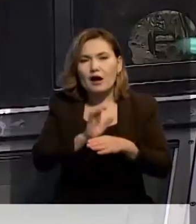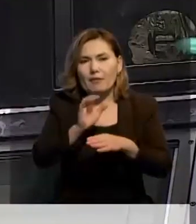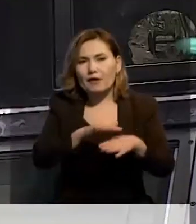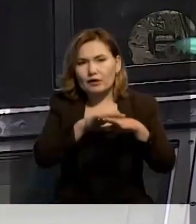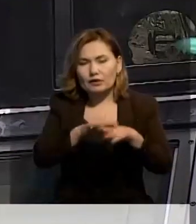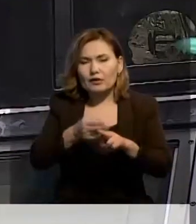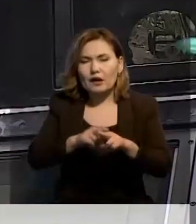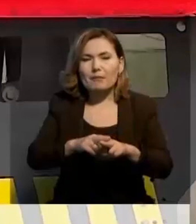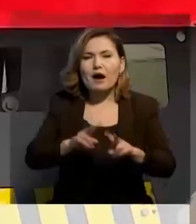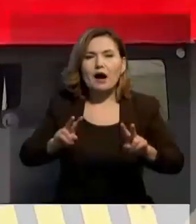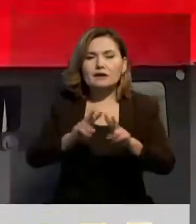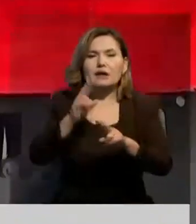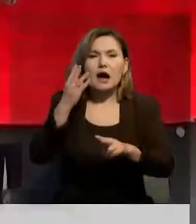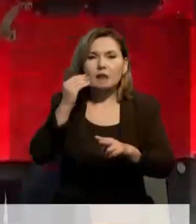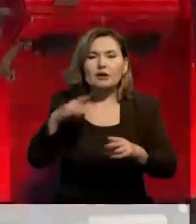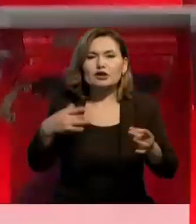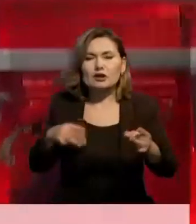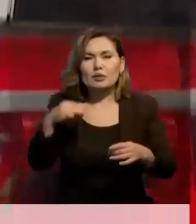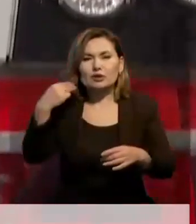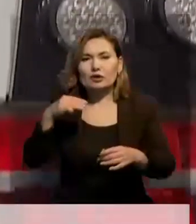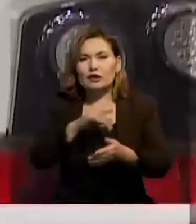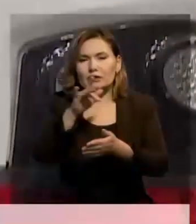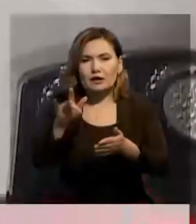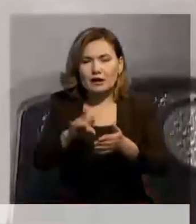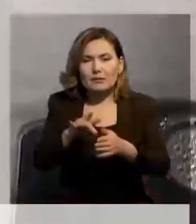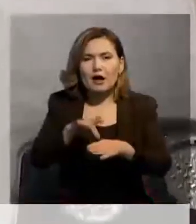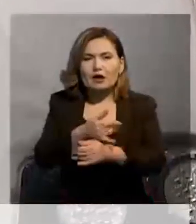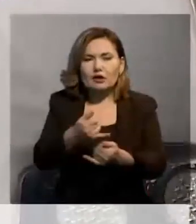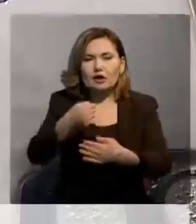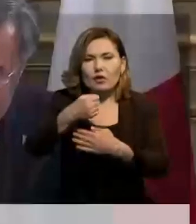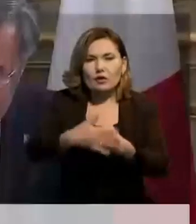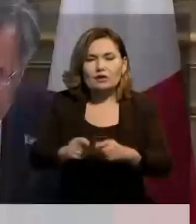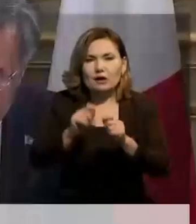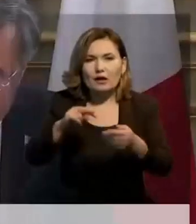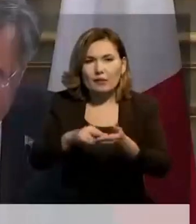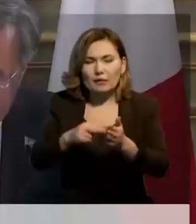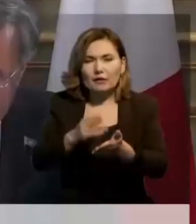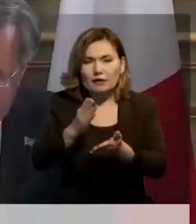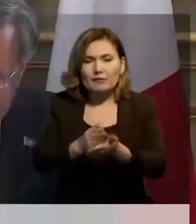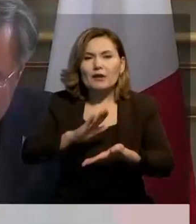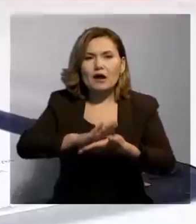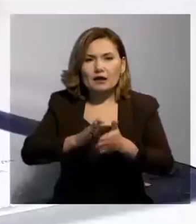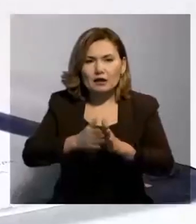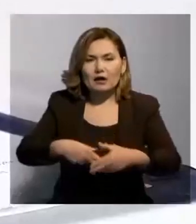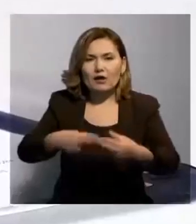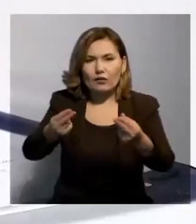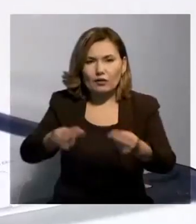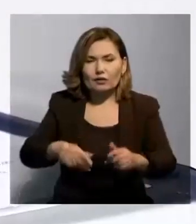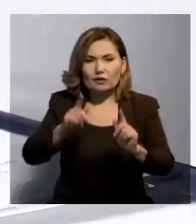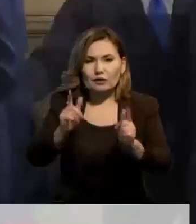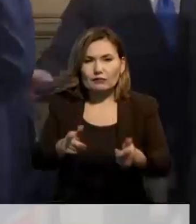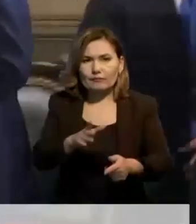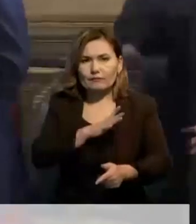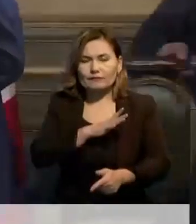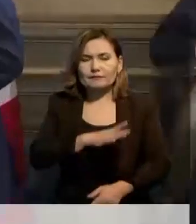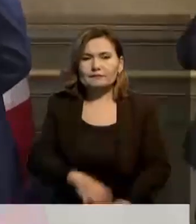Астана, Алматы және Жамбыл мен Түркістанда сервистік орталықтар ашсақ дейді. Тараптар келісті, құжатқа қол қойылды.